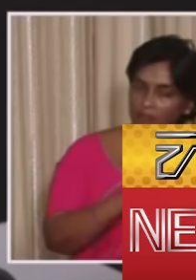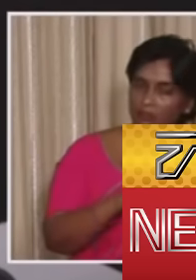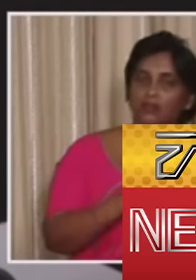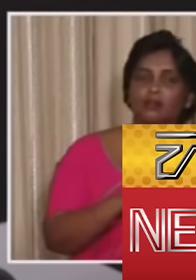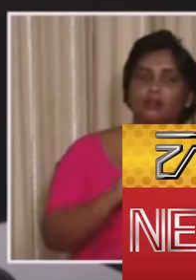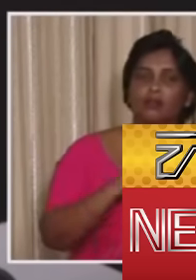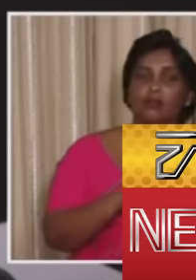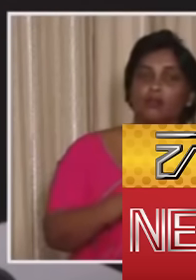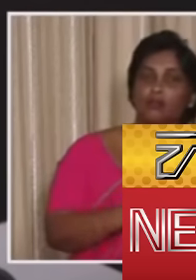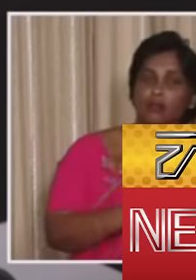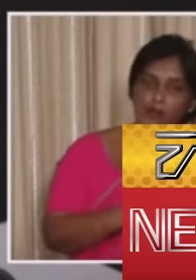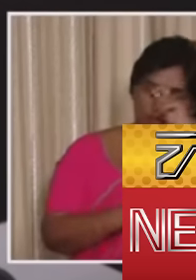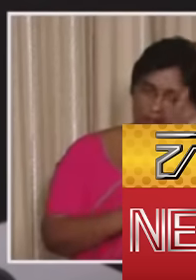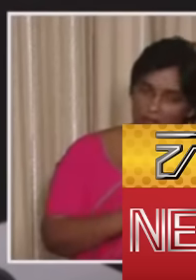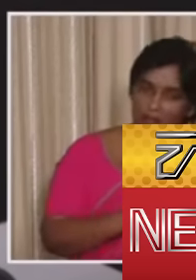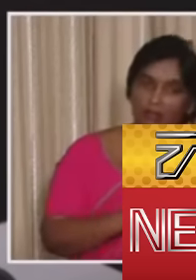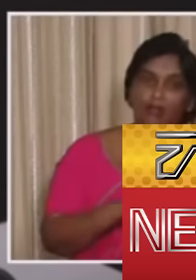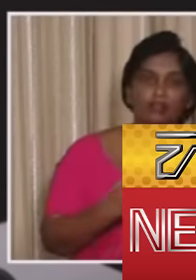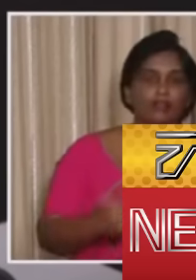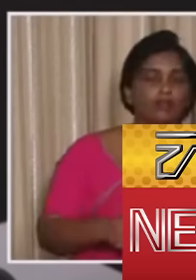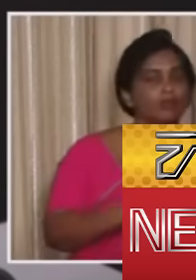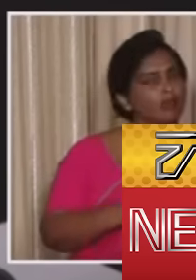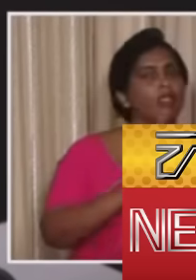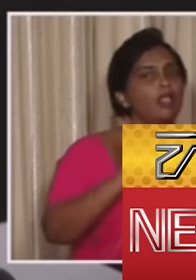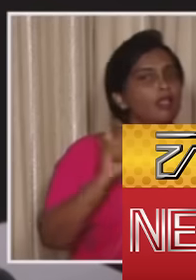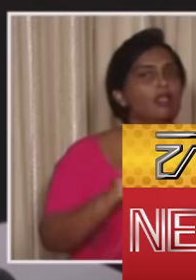පසු ආපු ගෝඨාභය මහත්මගේ ආණ්ඩුව දැන් වර්තමාන ආණ්ඩුවේ